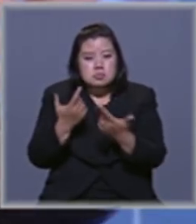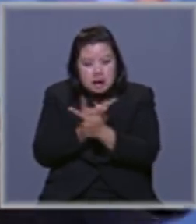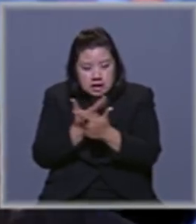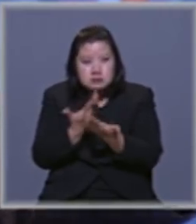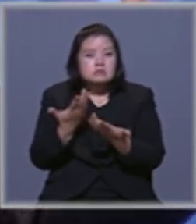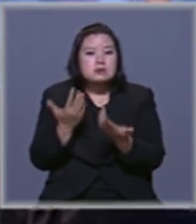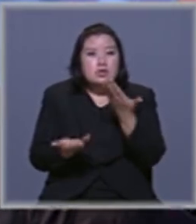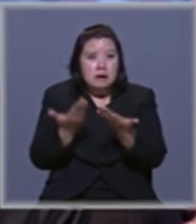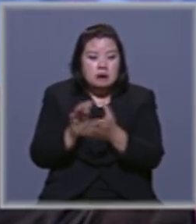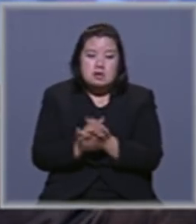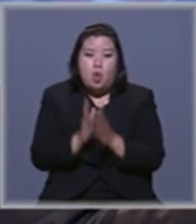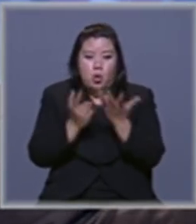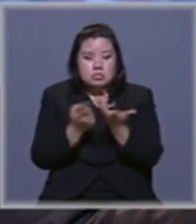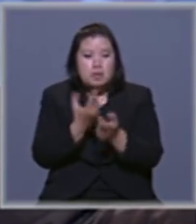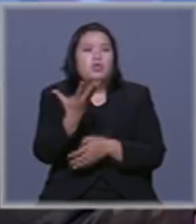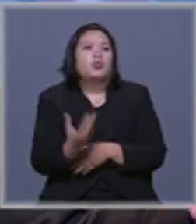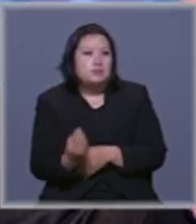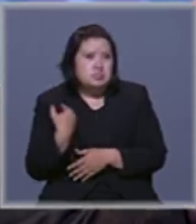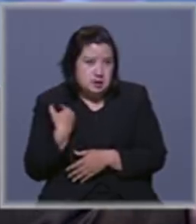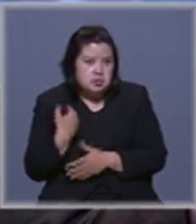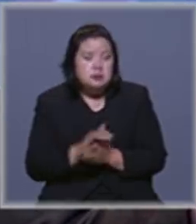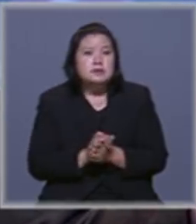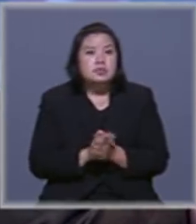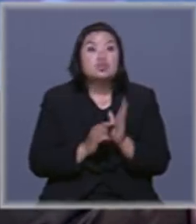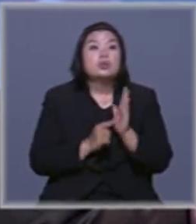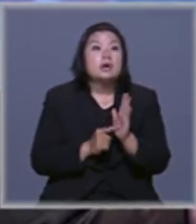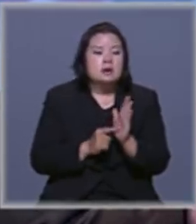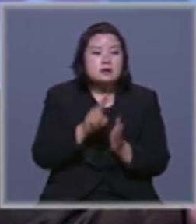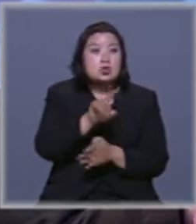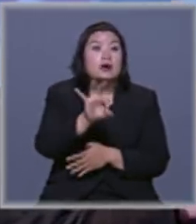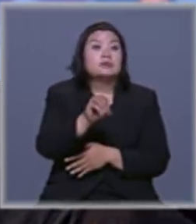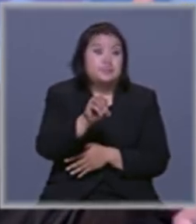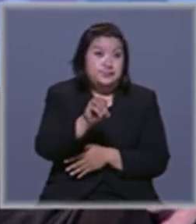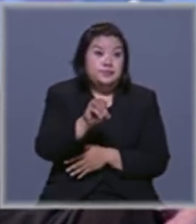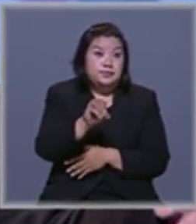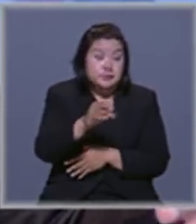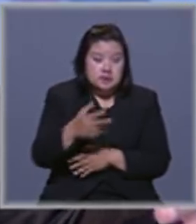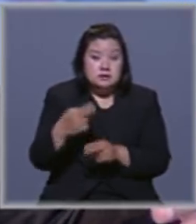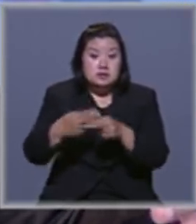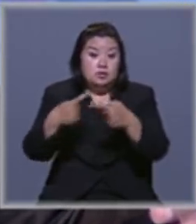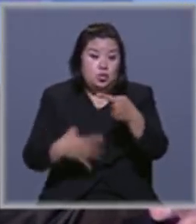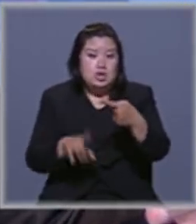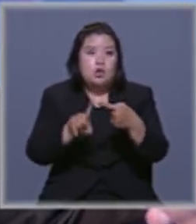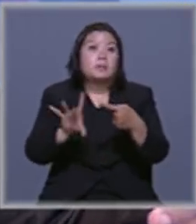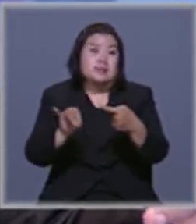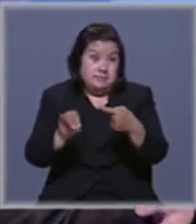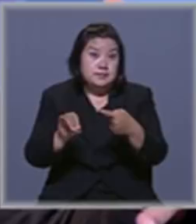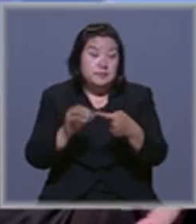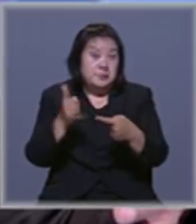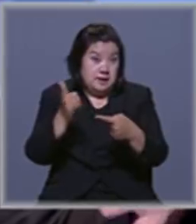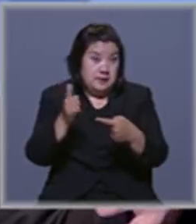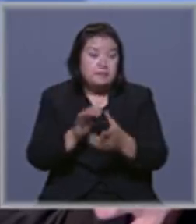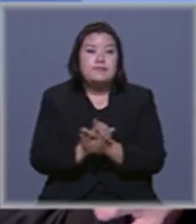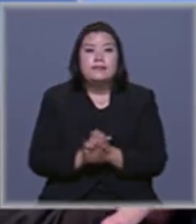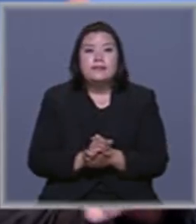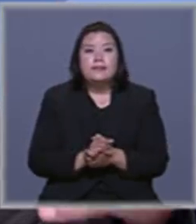ขาดทุนกว่าจำนวนส.ส.เขตด้วยซ้ำไปสมมติว่าส.ส.เขต190ที่ผมพูดเนี่ยปาร์ตี้ลิสต์จะได้แค่180เผลอๆนะเผลอๆเป็นอย่